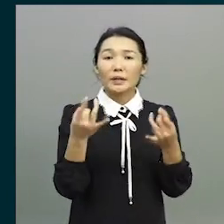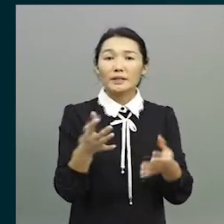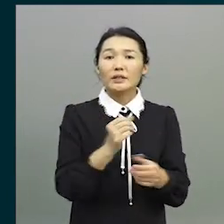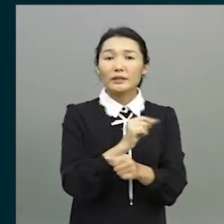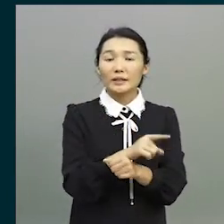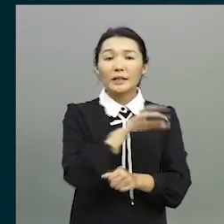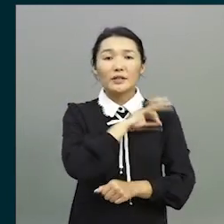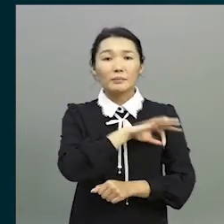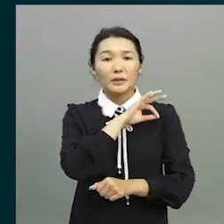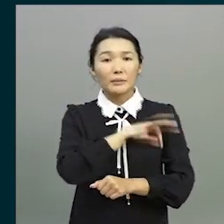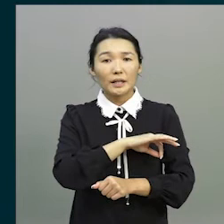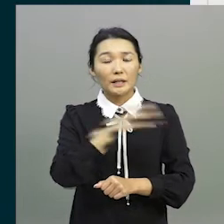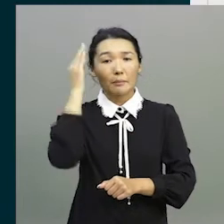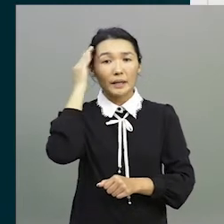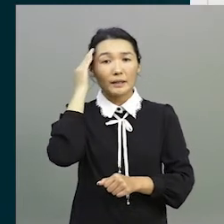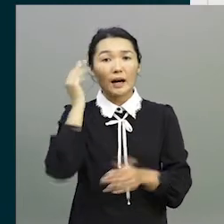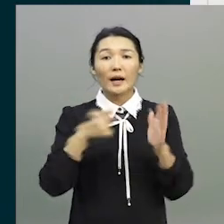метода координат